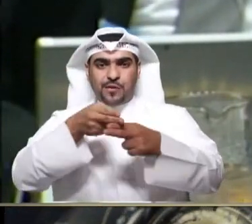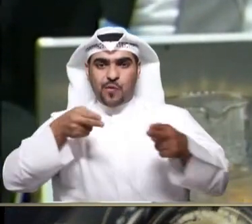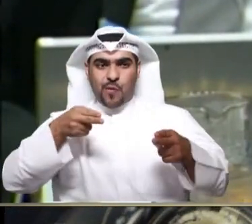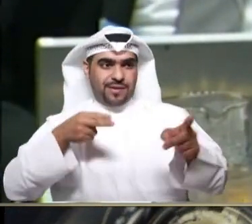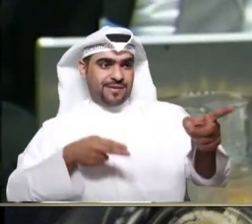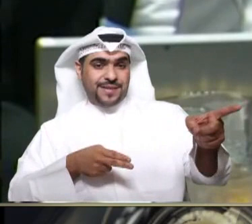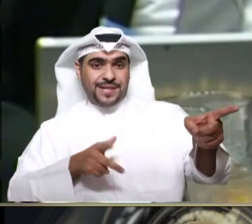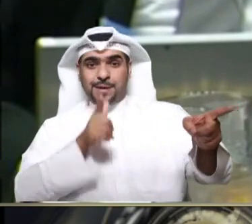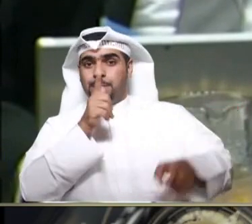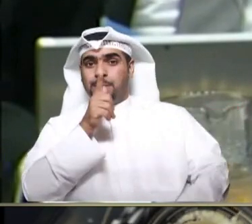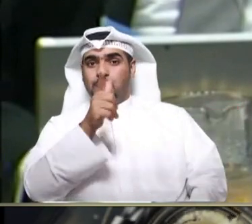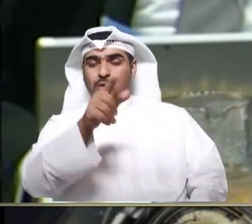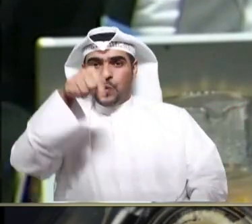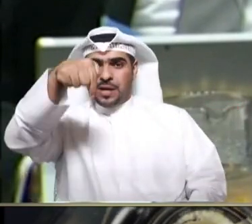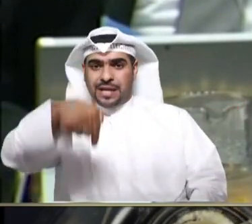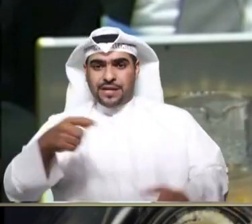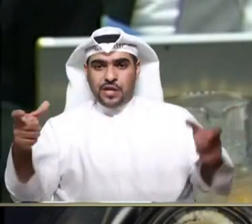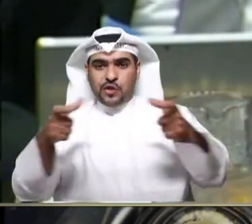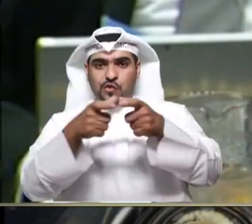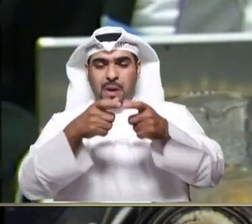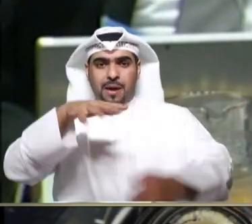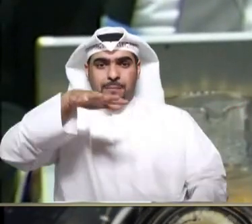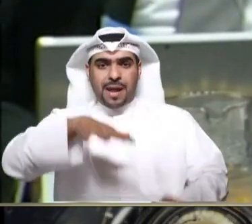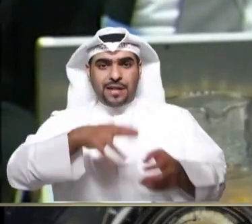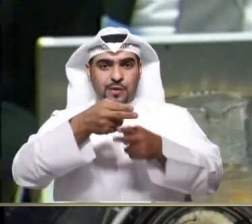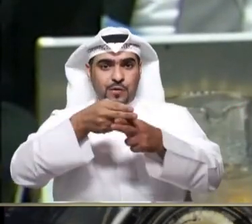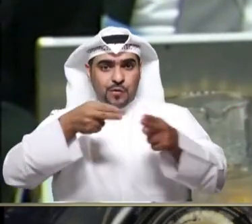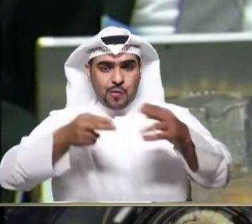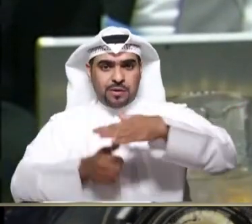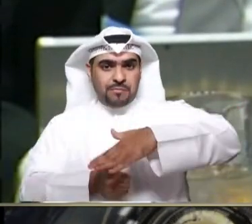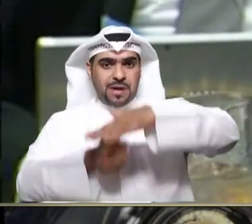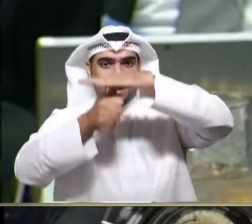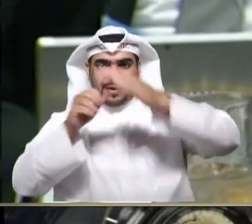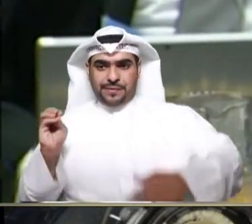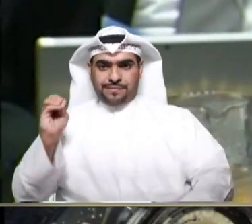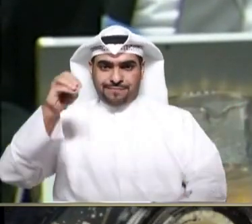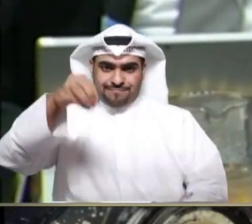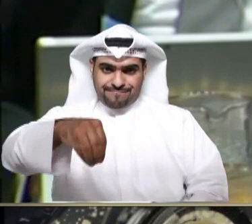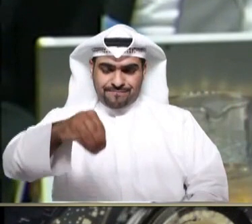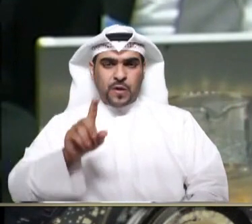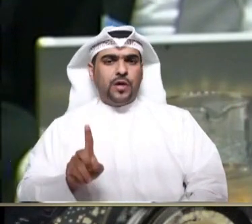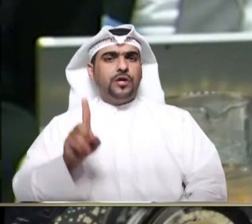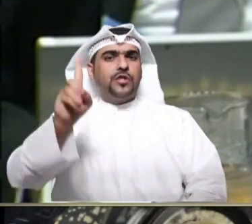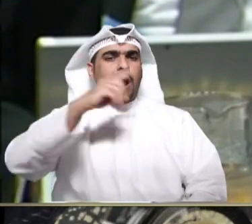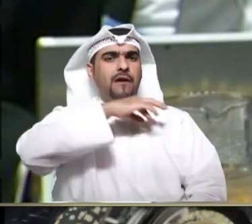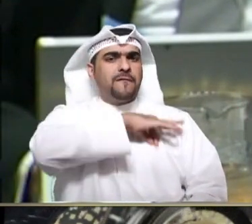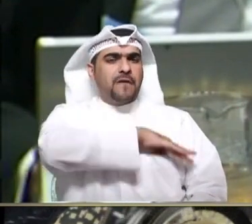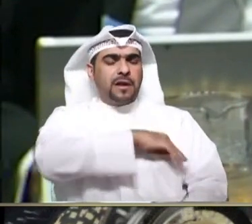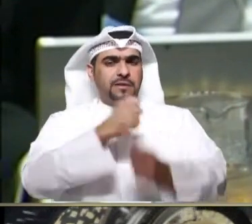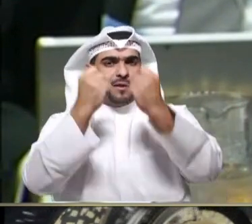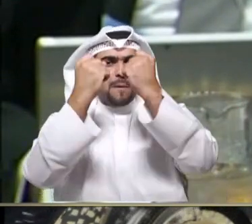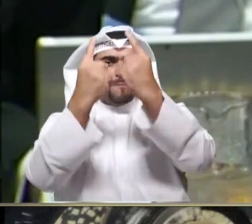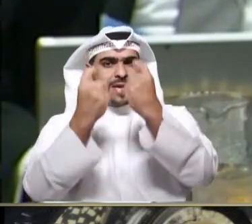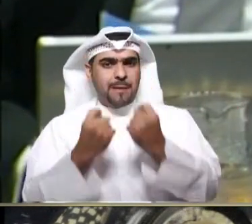منصور العتيبي بهذه المناسبة بأن رئاسة مجلس الأمن تعد محطة مهمة في تاريخ